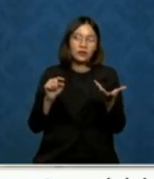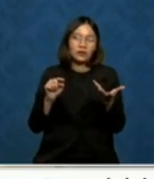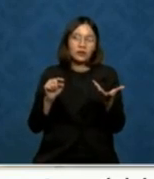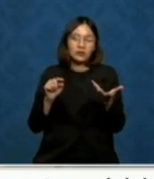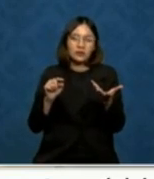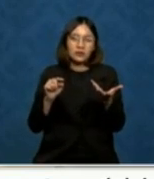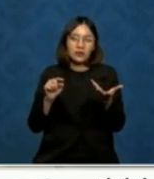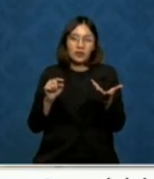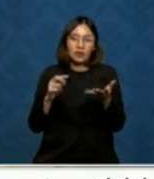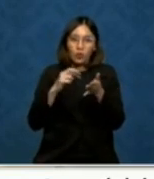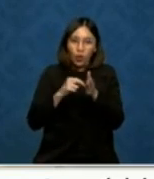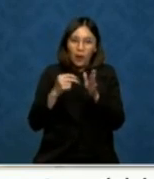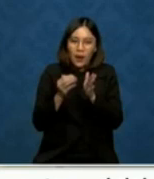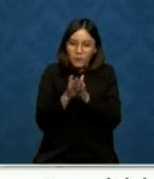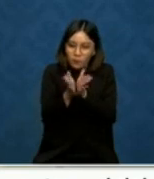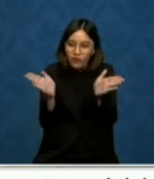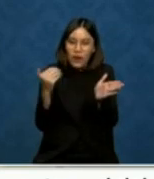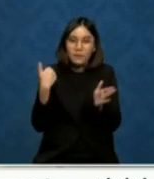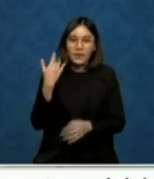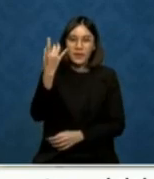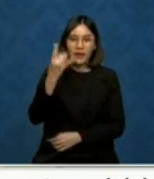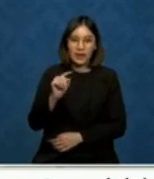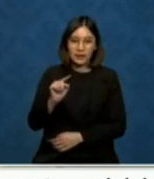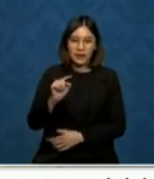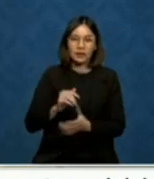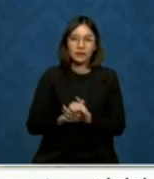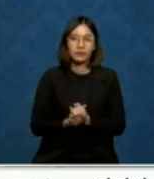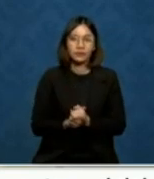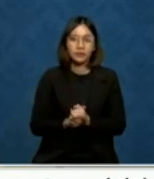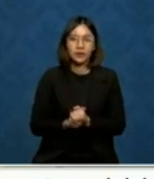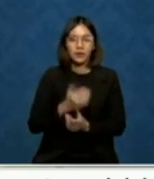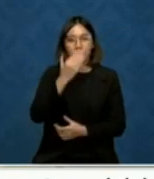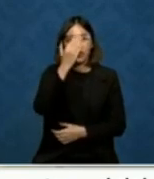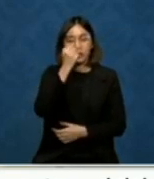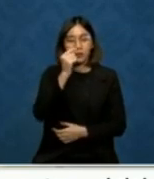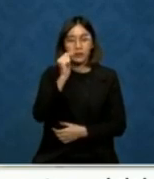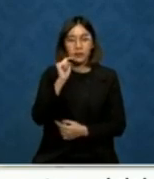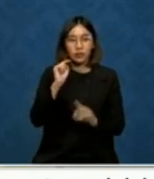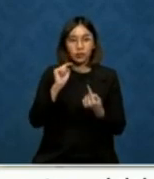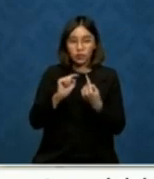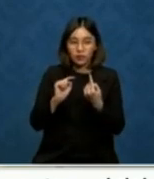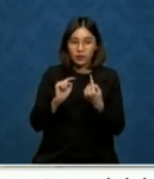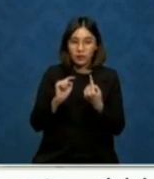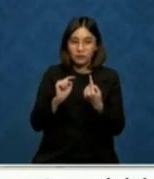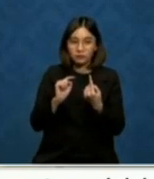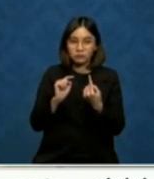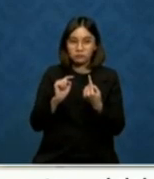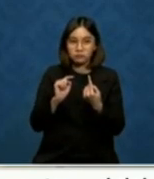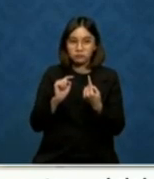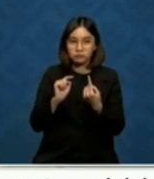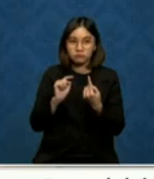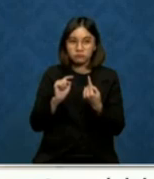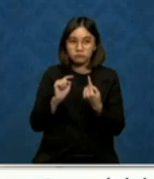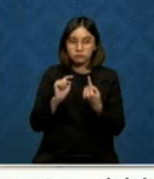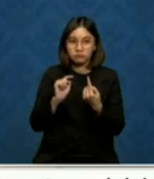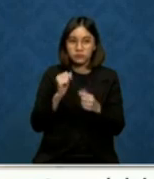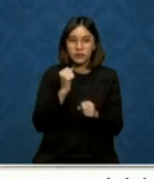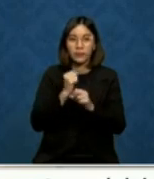มันมีความหมายกว้างขวางเพียงไรนะครับว่าแล้วรวมทั้งกระทำต่อผู้กระทำเองด้วย